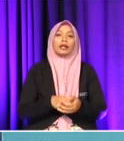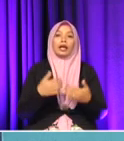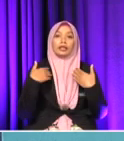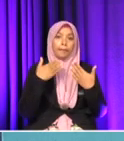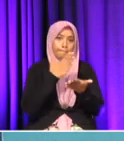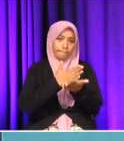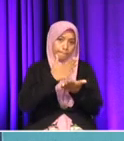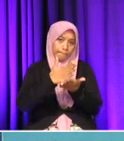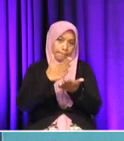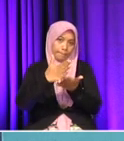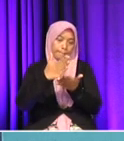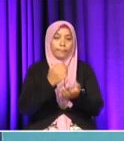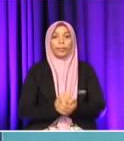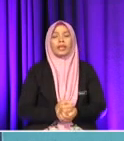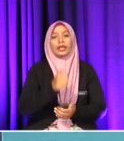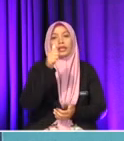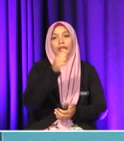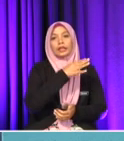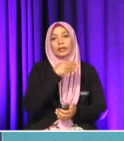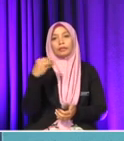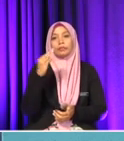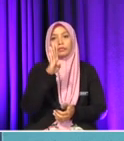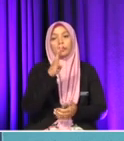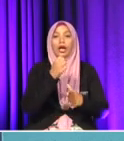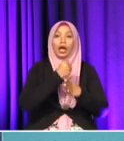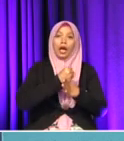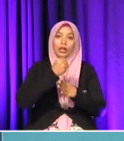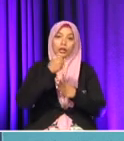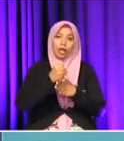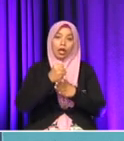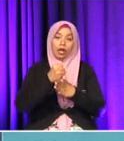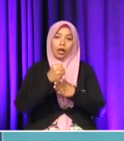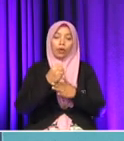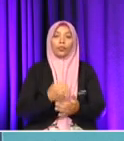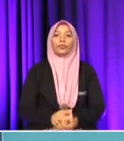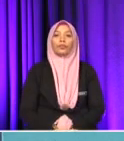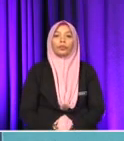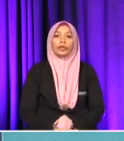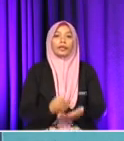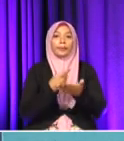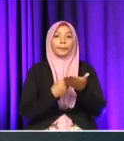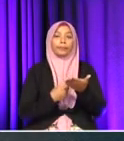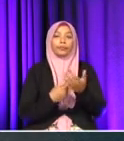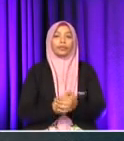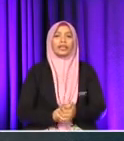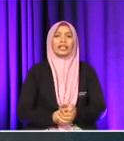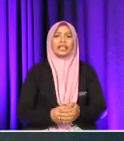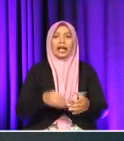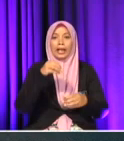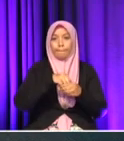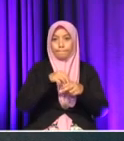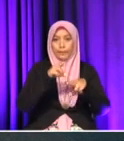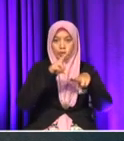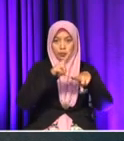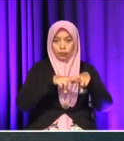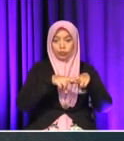mungkin pecahan E dan bila Ataupun mungkin lebih daripada itu harus dalam turutan yang betul 4